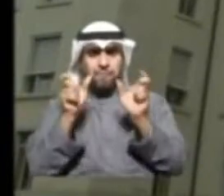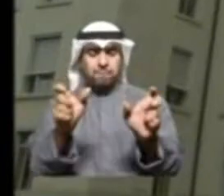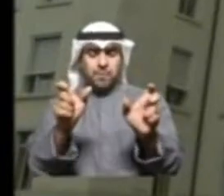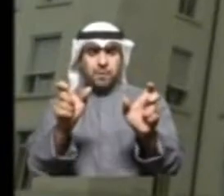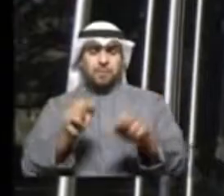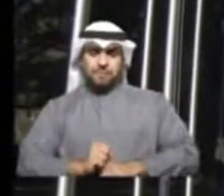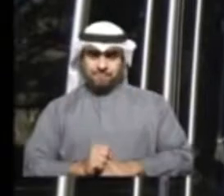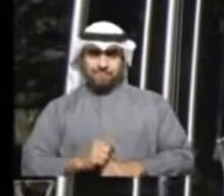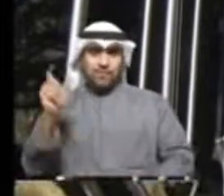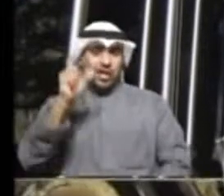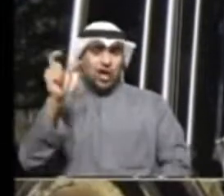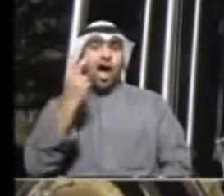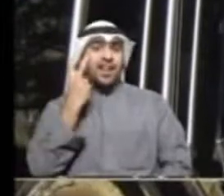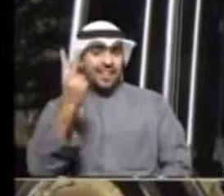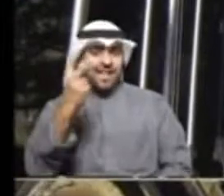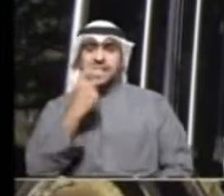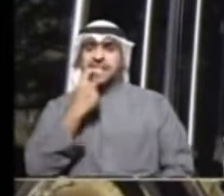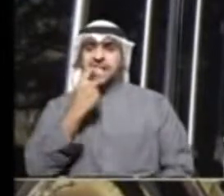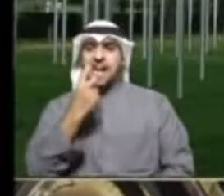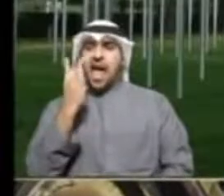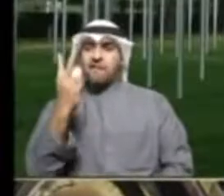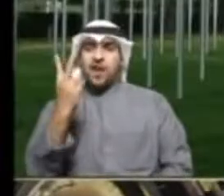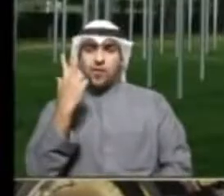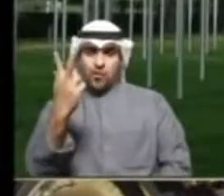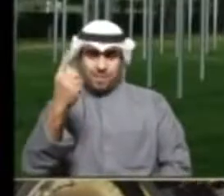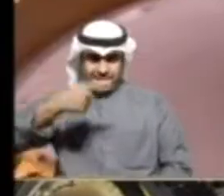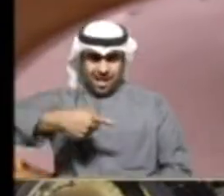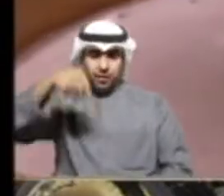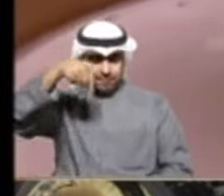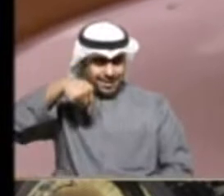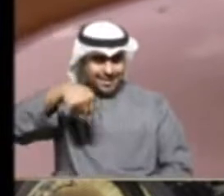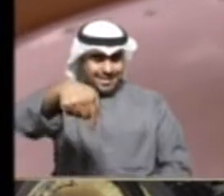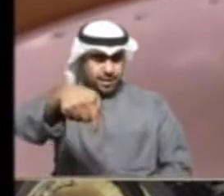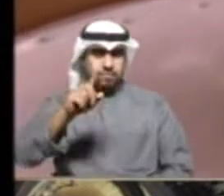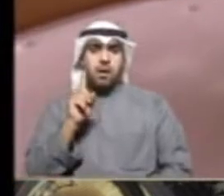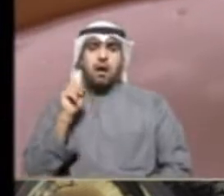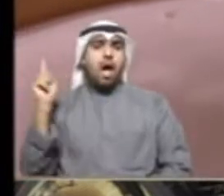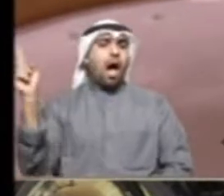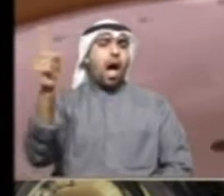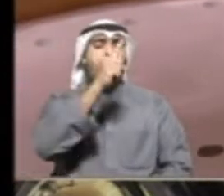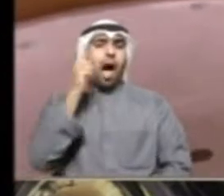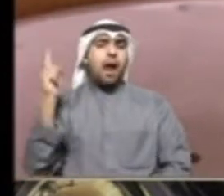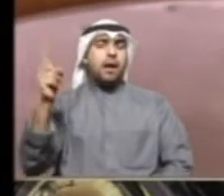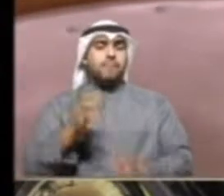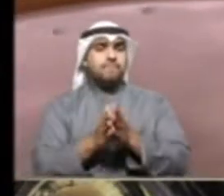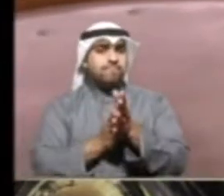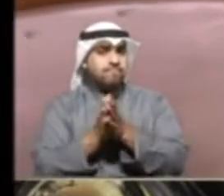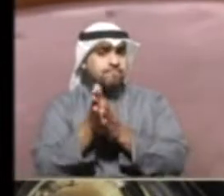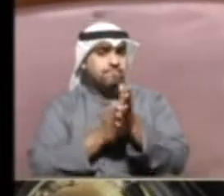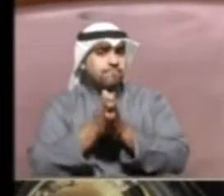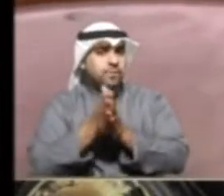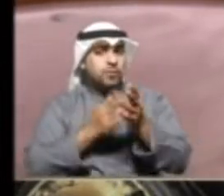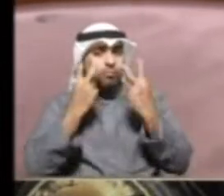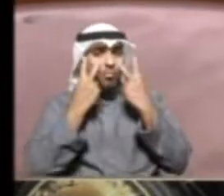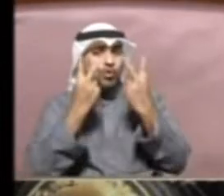شهر فبراير من العام 2018 شهر تتوجه فيه أنظار العالم أجمع إلى دولة الكويت التي